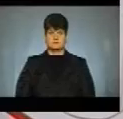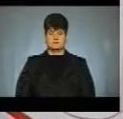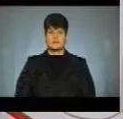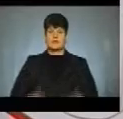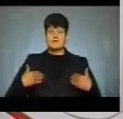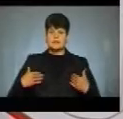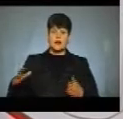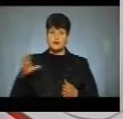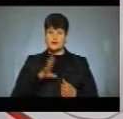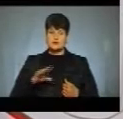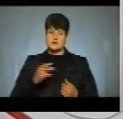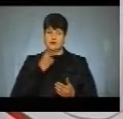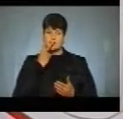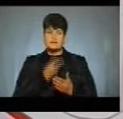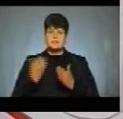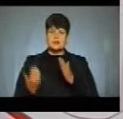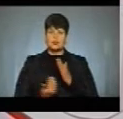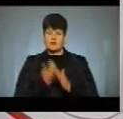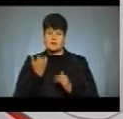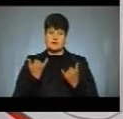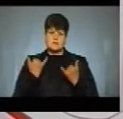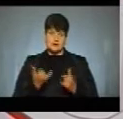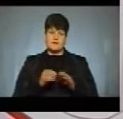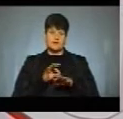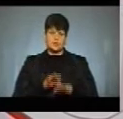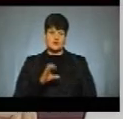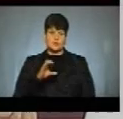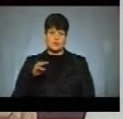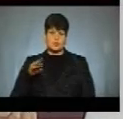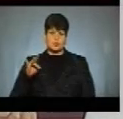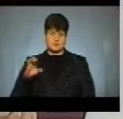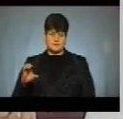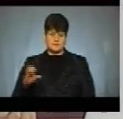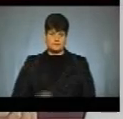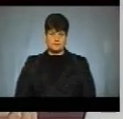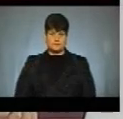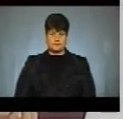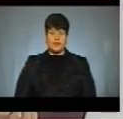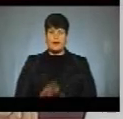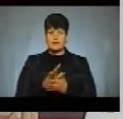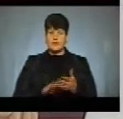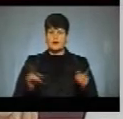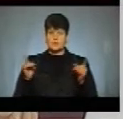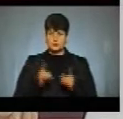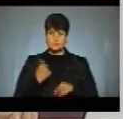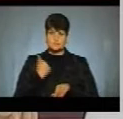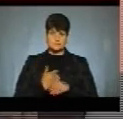Вітаю всіх, хто зараз з нами. Ви дивитесь новини, і з вами я, ведуча Соломія Струс. І далі коротко про головні події